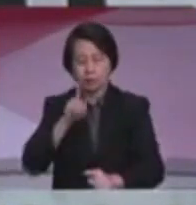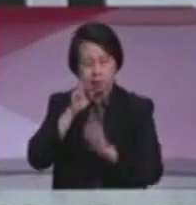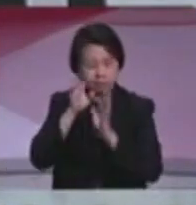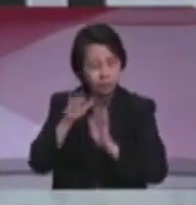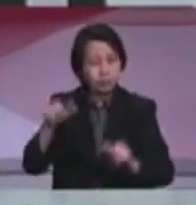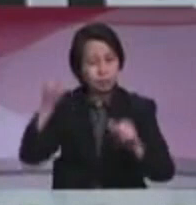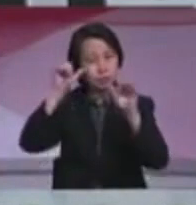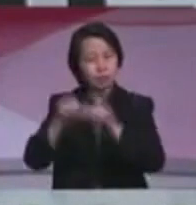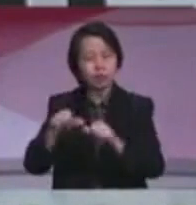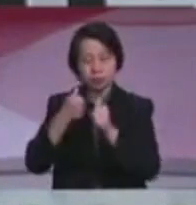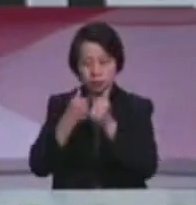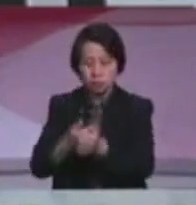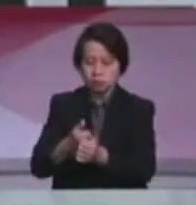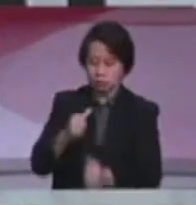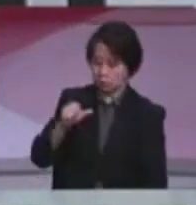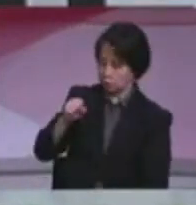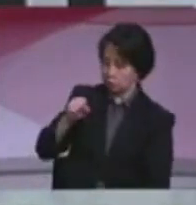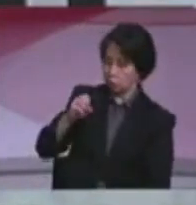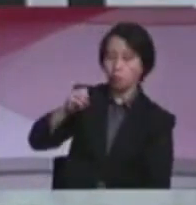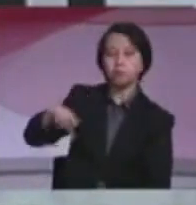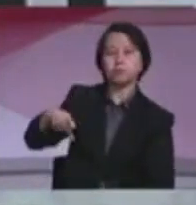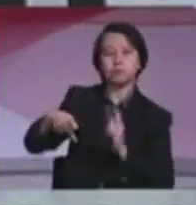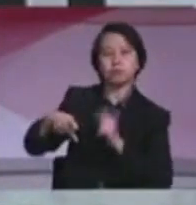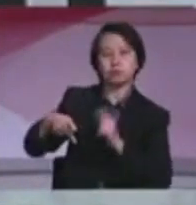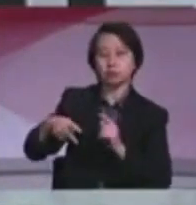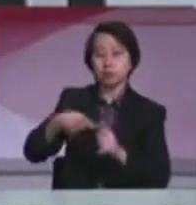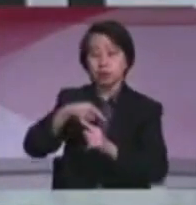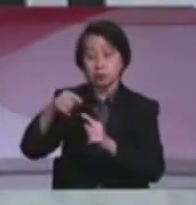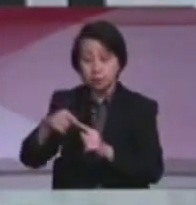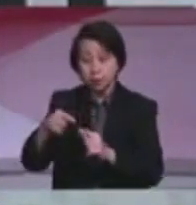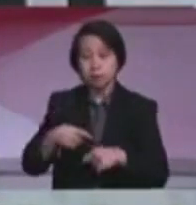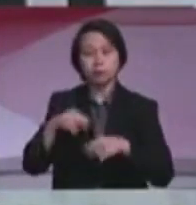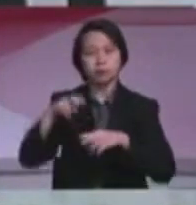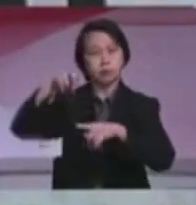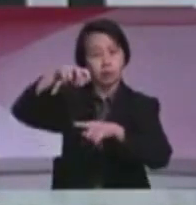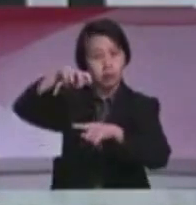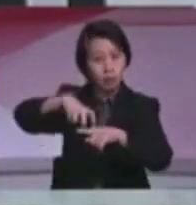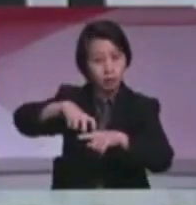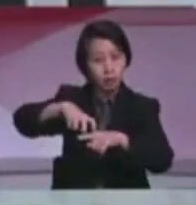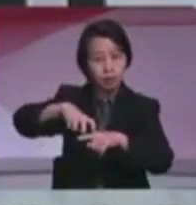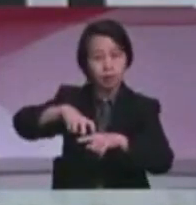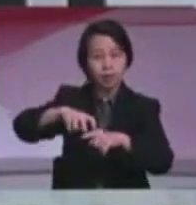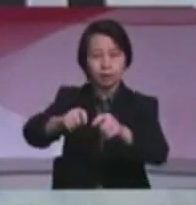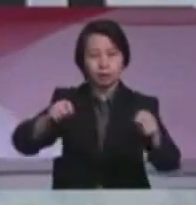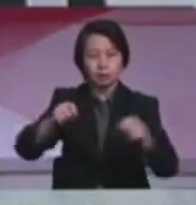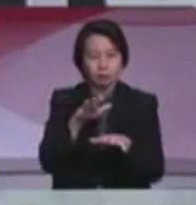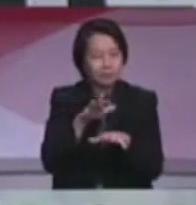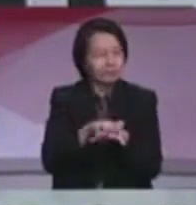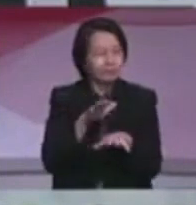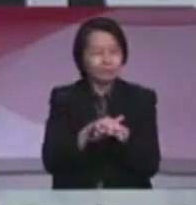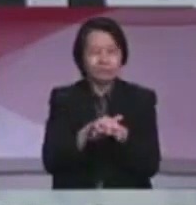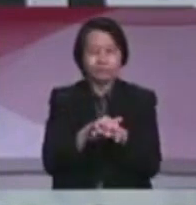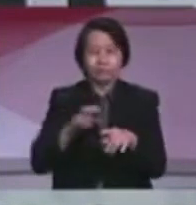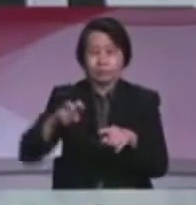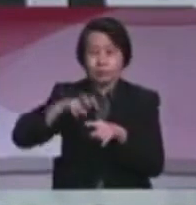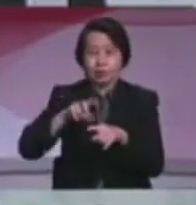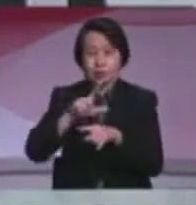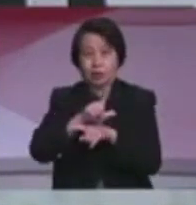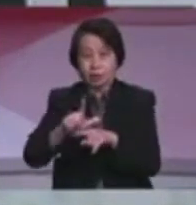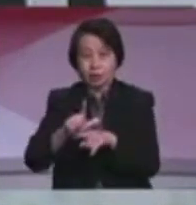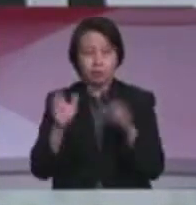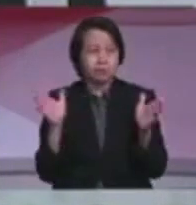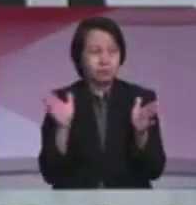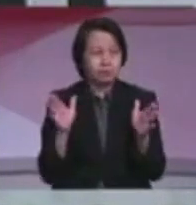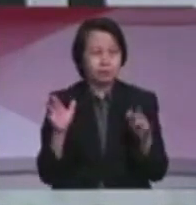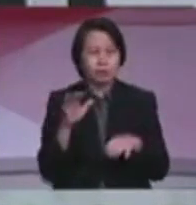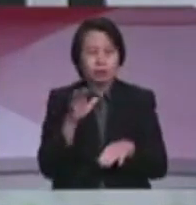kita patuh kepada SOP iaitu apabila kita berada di tempat yang sesak dan juga tempat yang sempit.